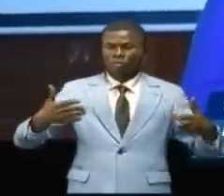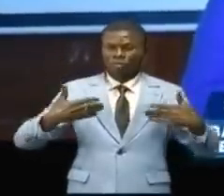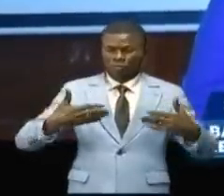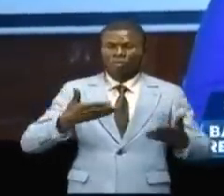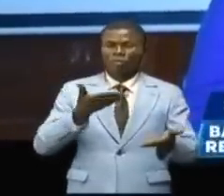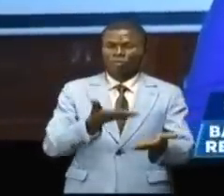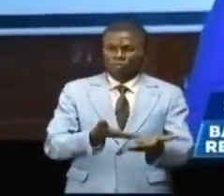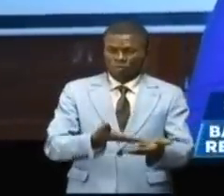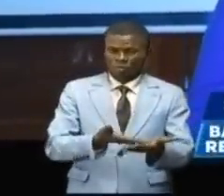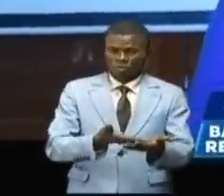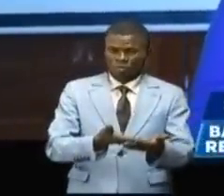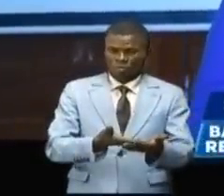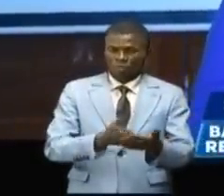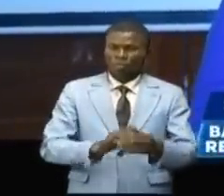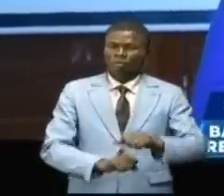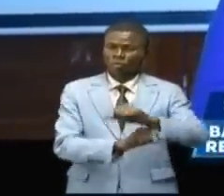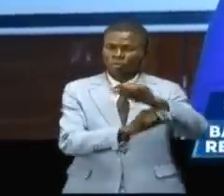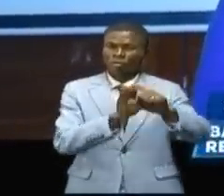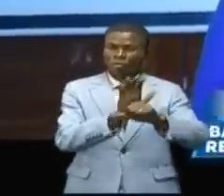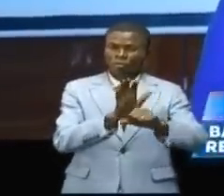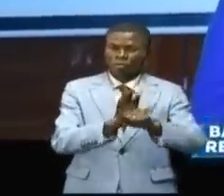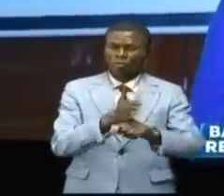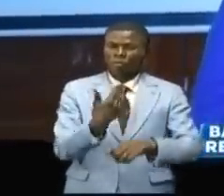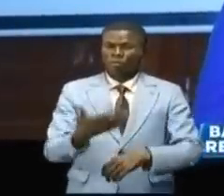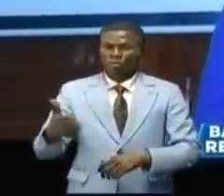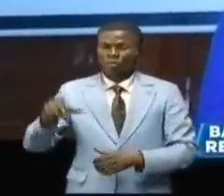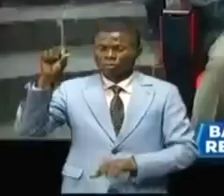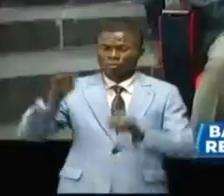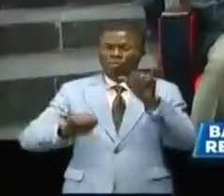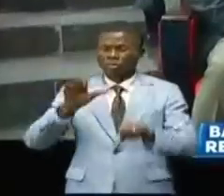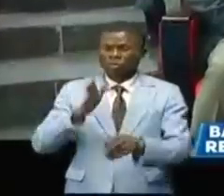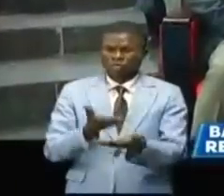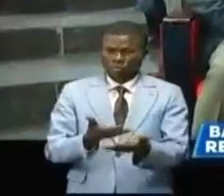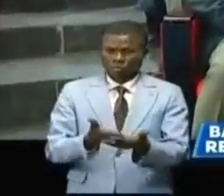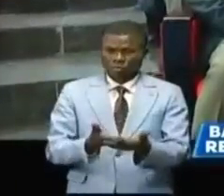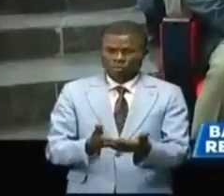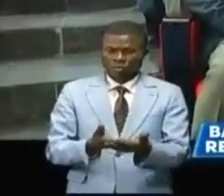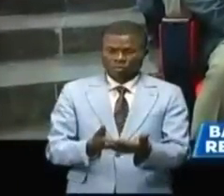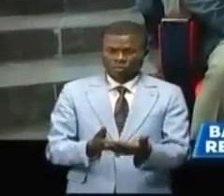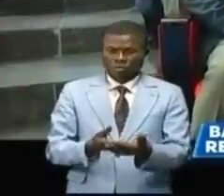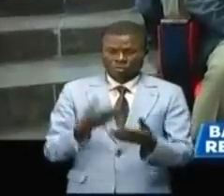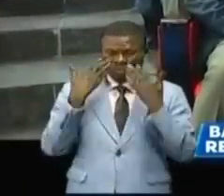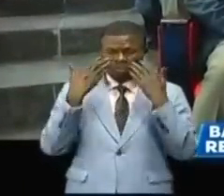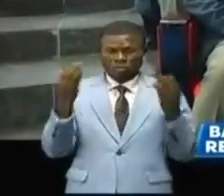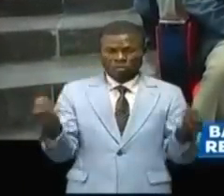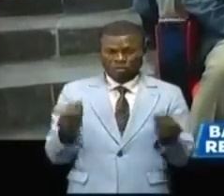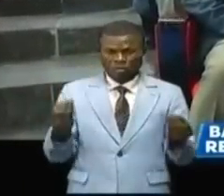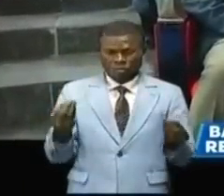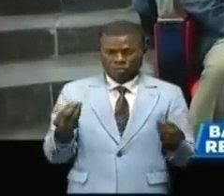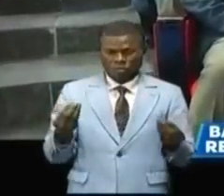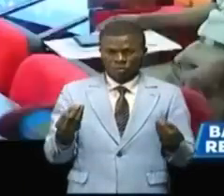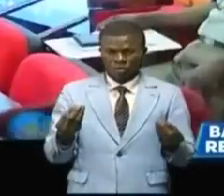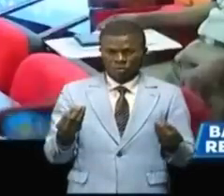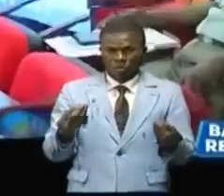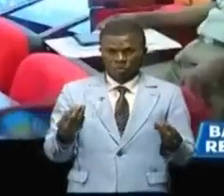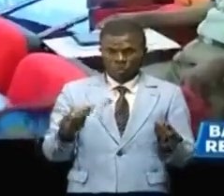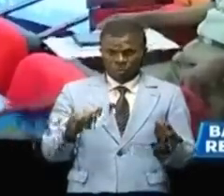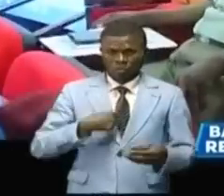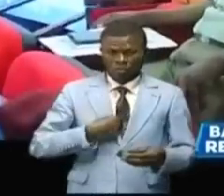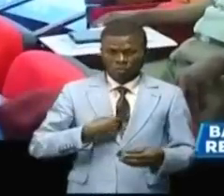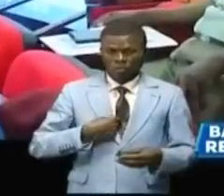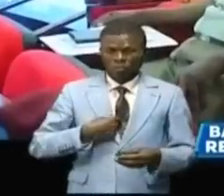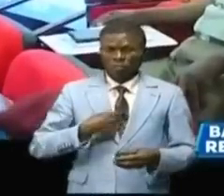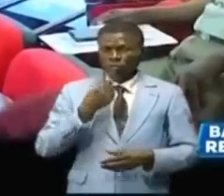là et s'accompagne de plusieurs effets imprévisibles. Voilà pourquoi j'exhorte